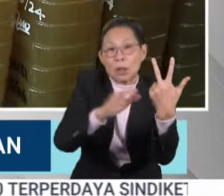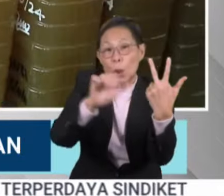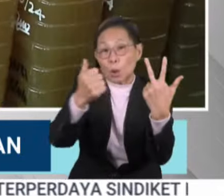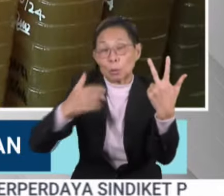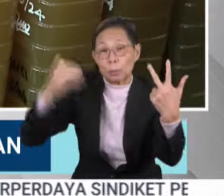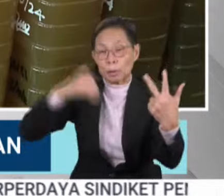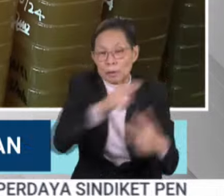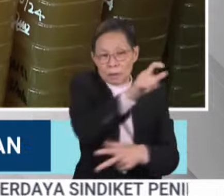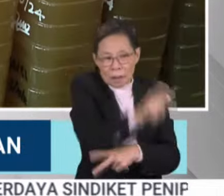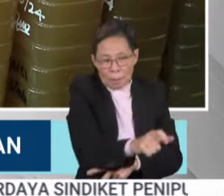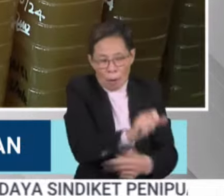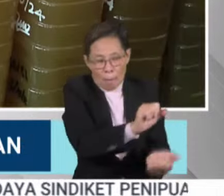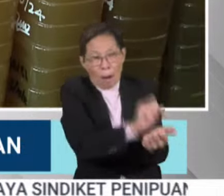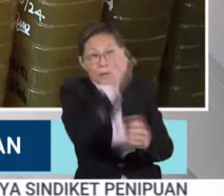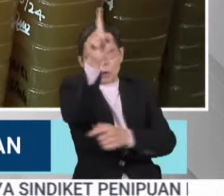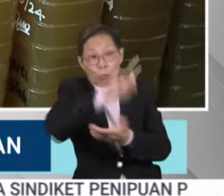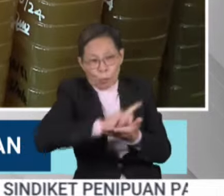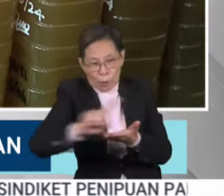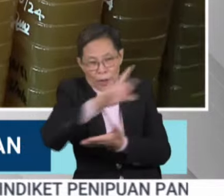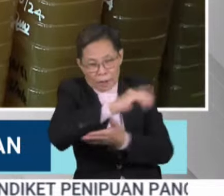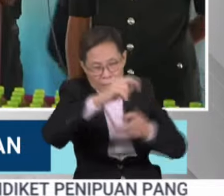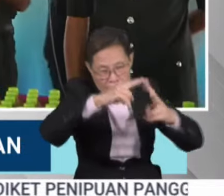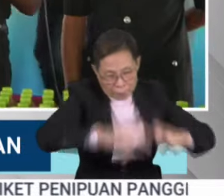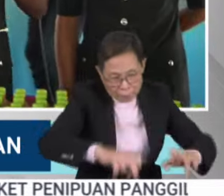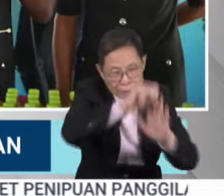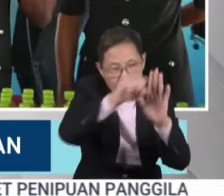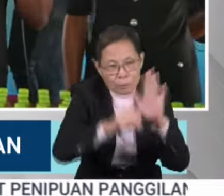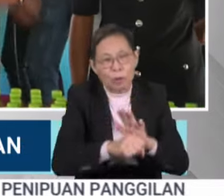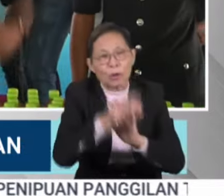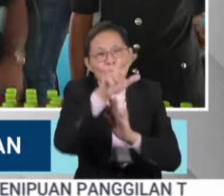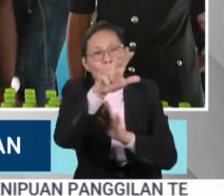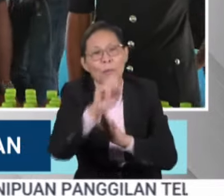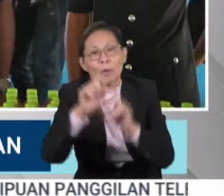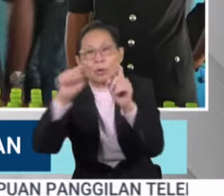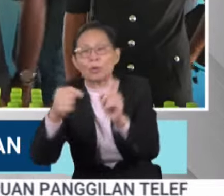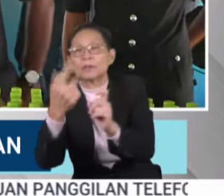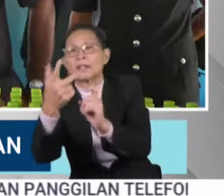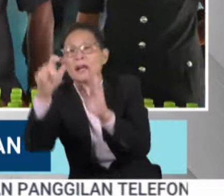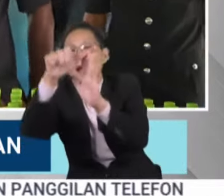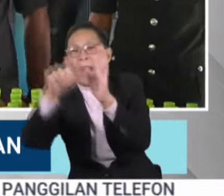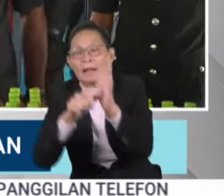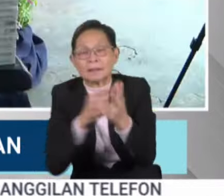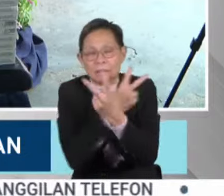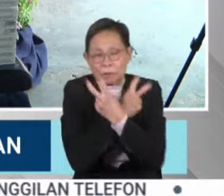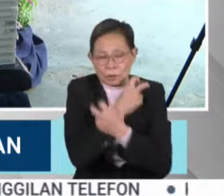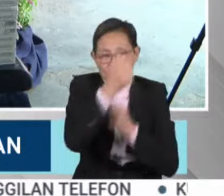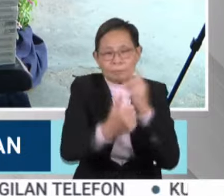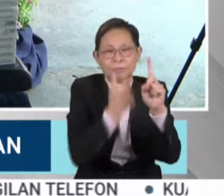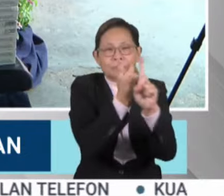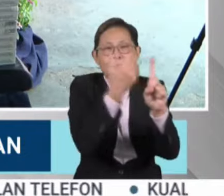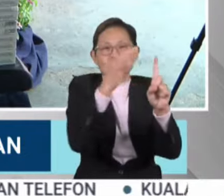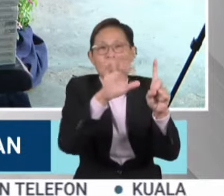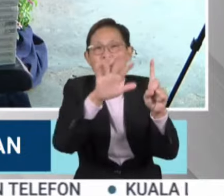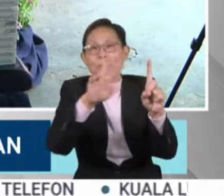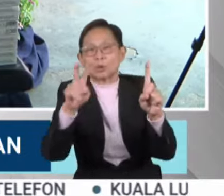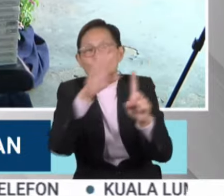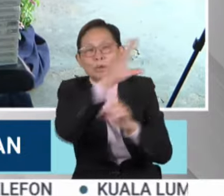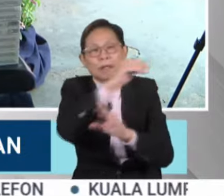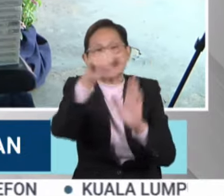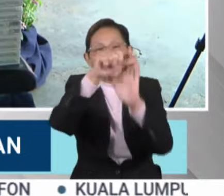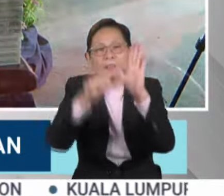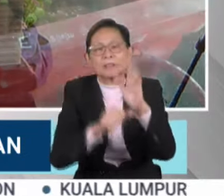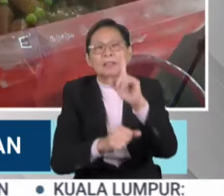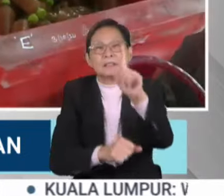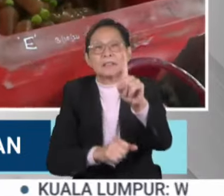lalu. Suspek direman seminggu dan kes disiasat mengikut Seksyen 30-3 Akta Racun 1952 dan Seksyen